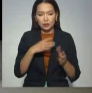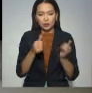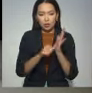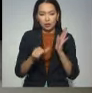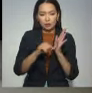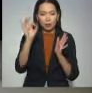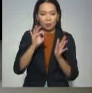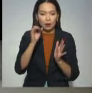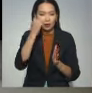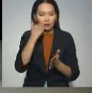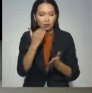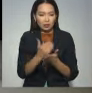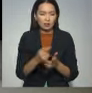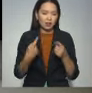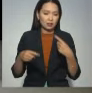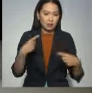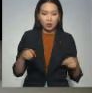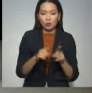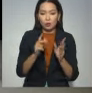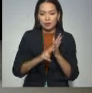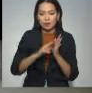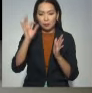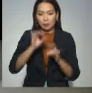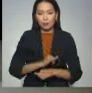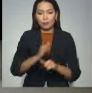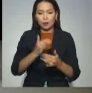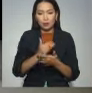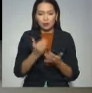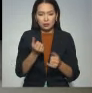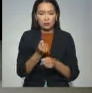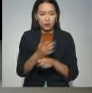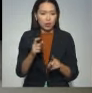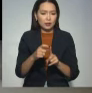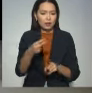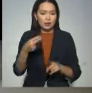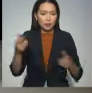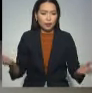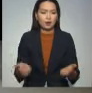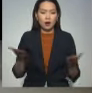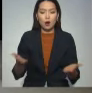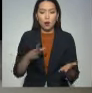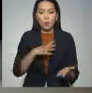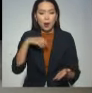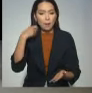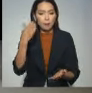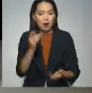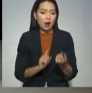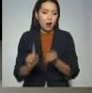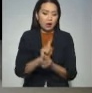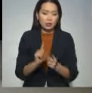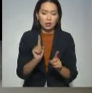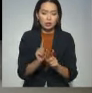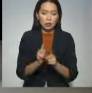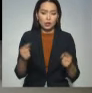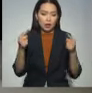тозған, кейбірі тіпті 80%-тен асады. Мәселе бұған дейін бірнеше рет көтерілді. Президент нысандарды жаңғырту туралы нақты